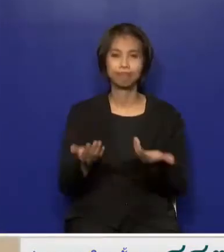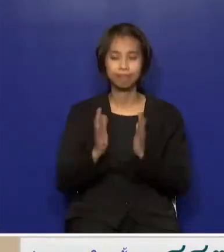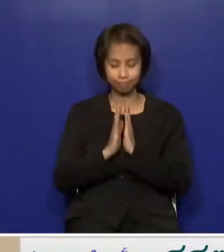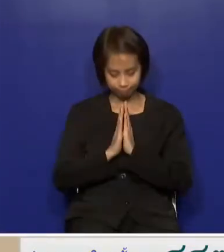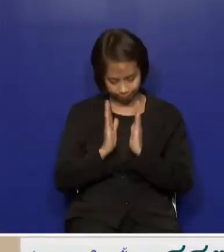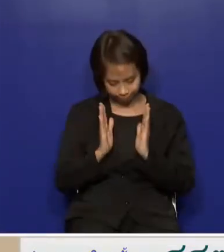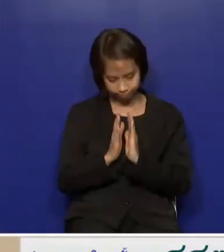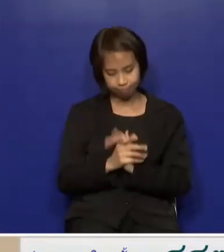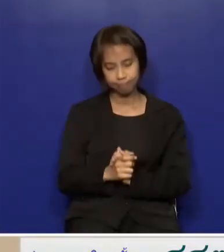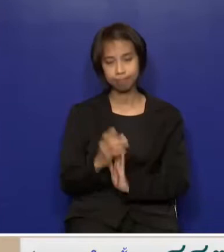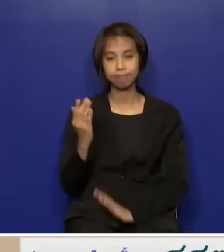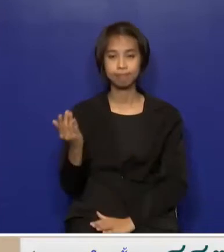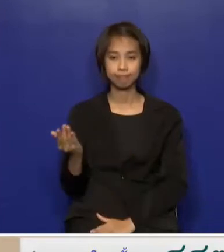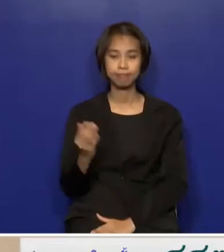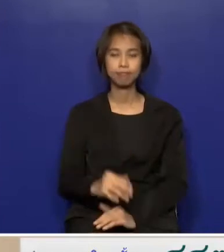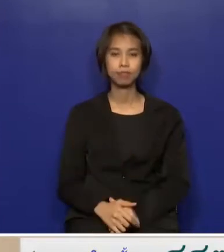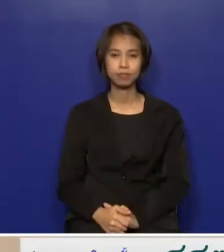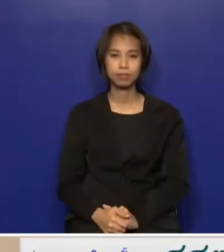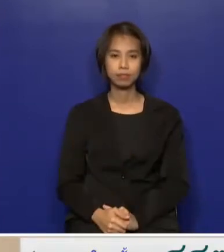ธาน นิคม บุวิเศต ครับกย